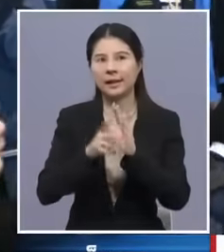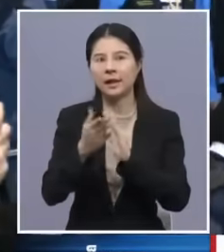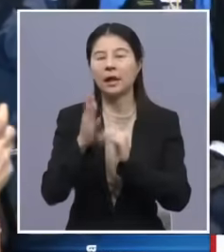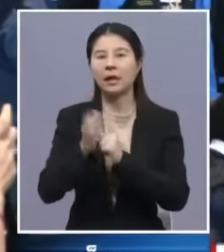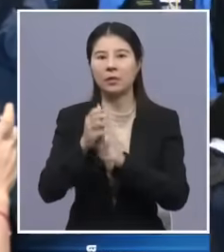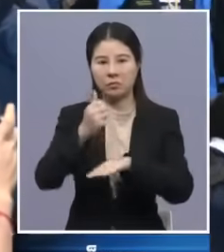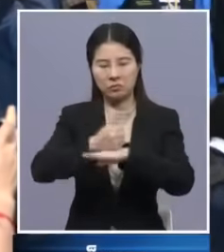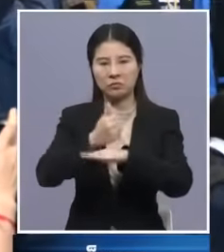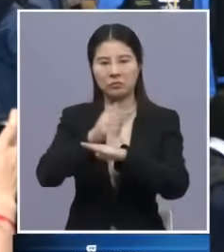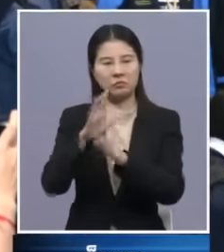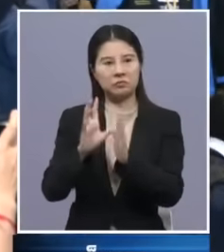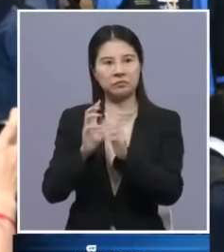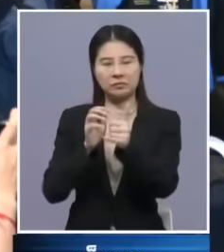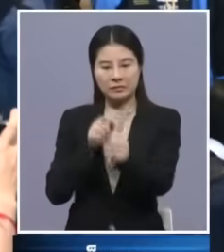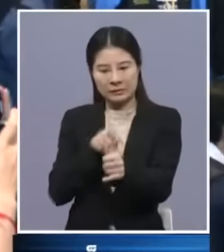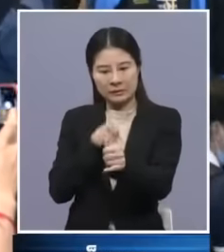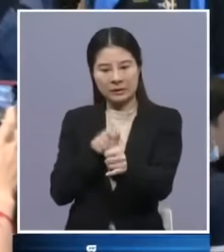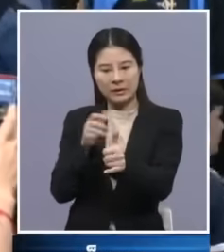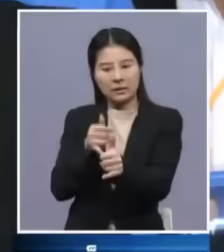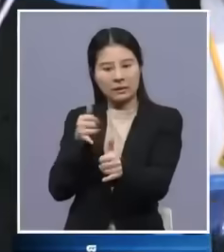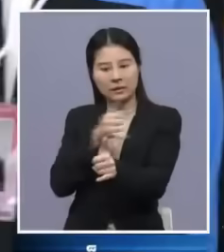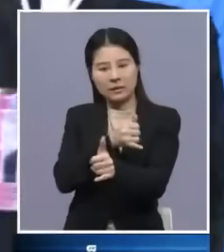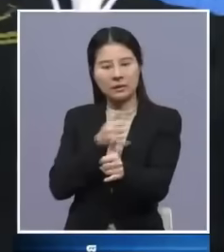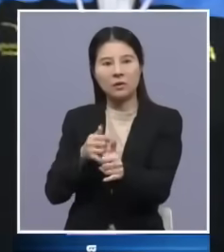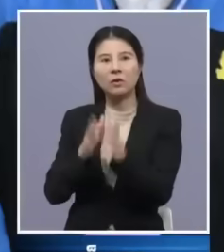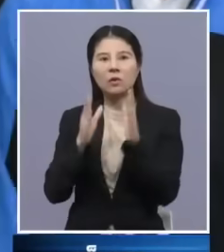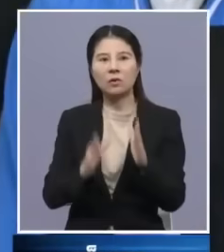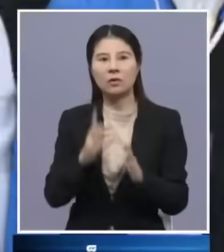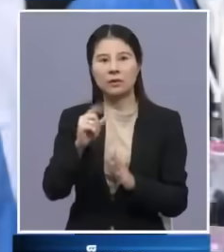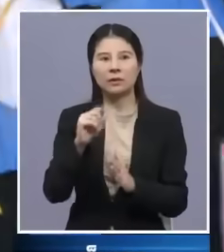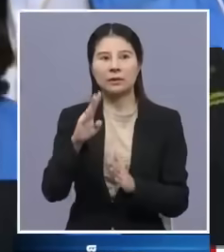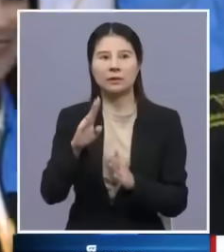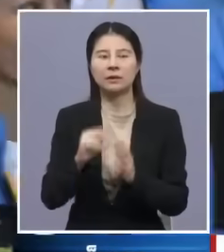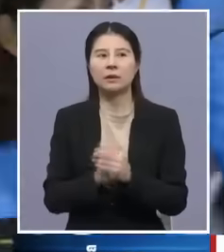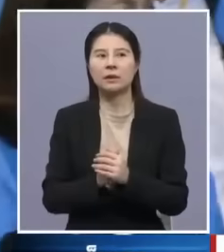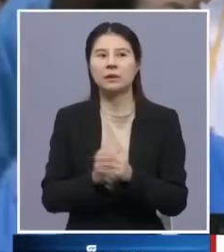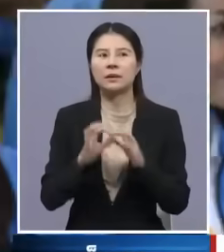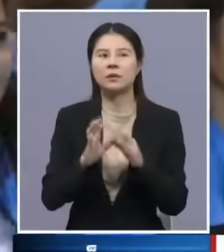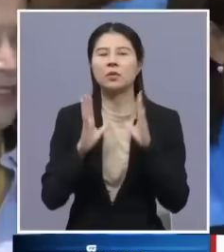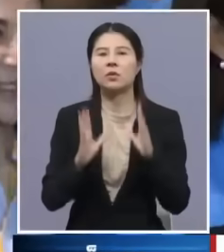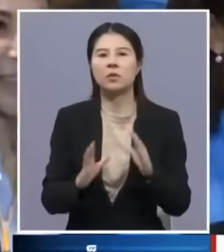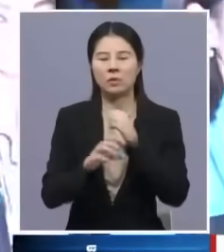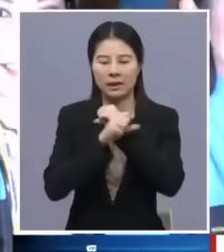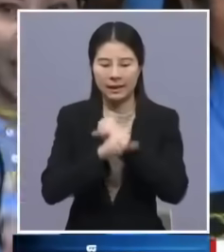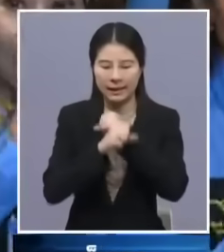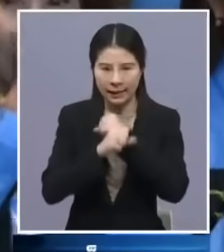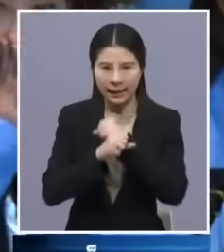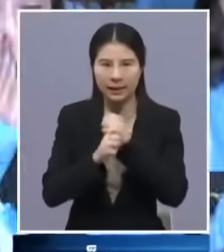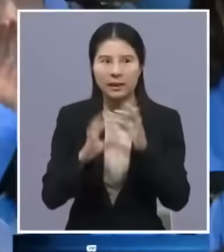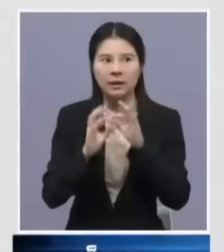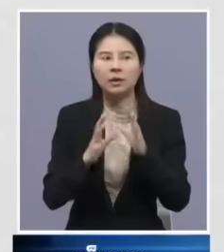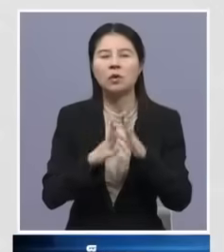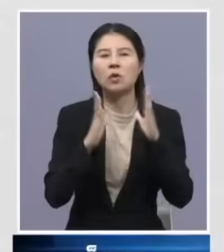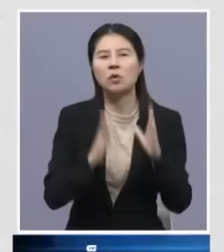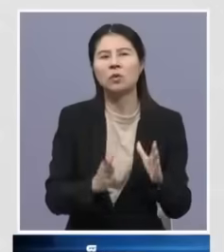ส่วนที่เหลืออีก4คนนะคะเป็นส.ส.ที่เรียกกันว่าเป็นกลุ่มผู้อาวุโสจำนวนเนี้ยก็เป็นจำนวนน้อยในส.ส.สมัยนี้นะ